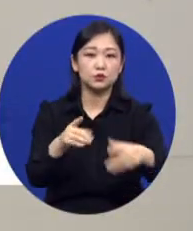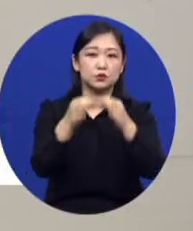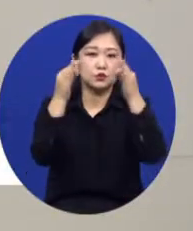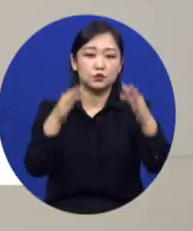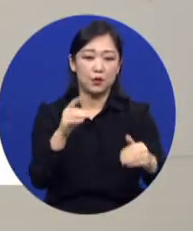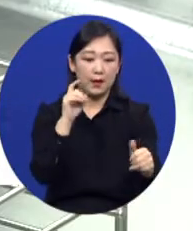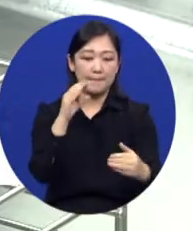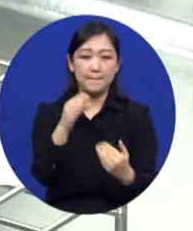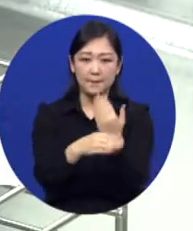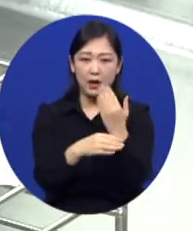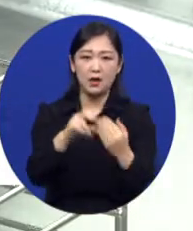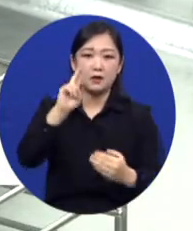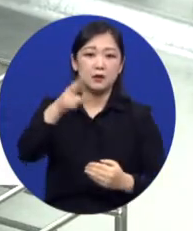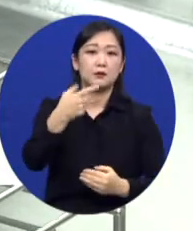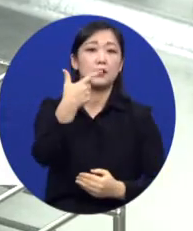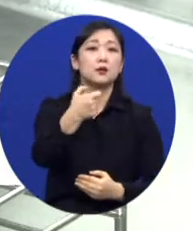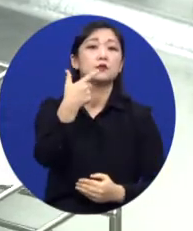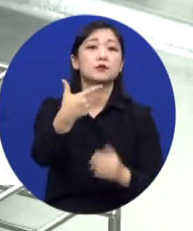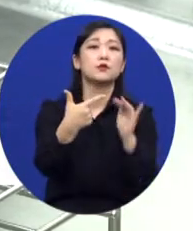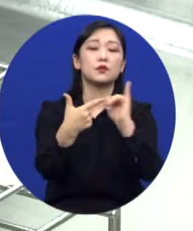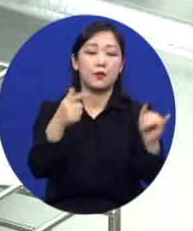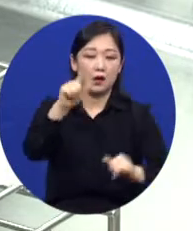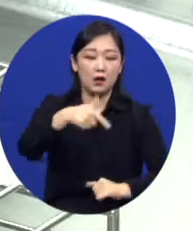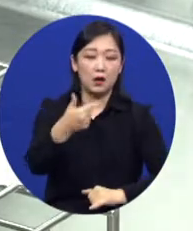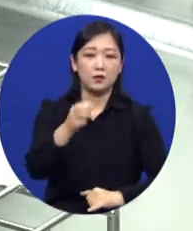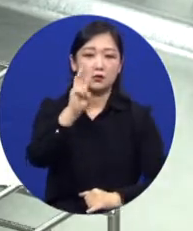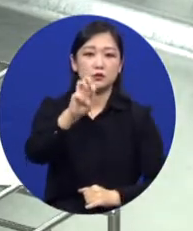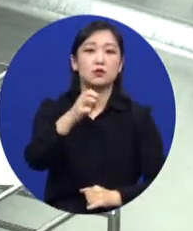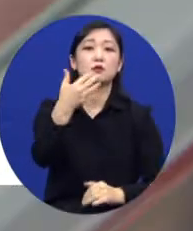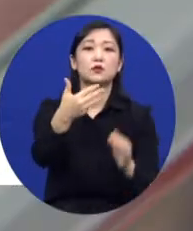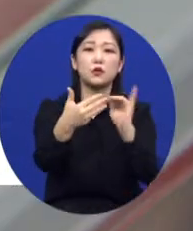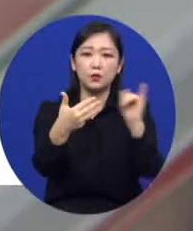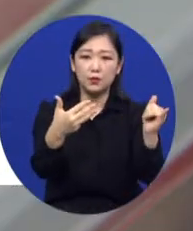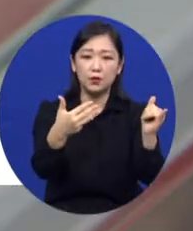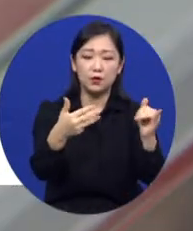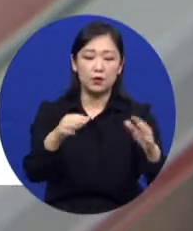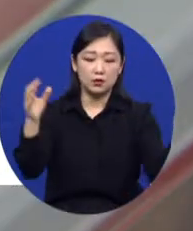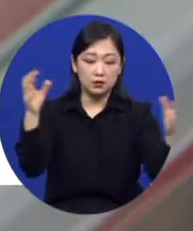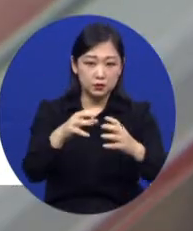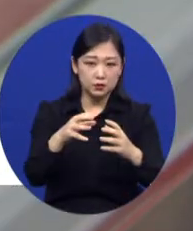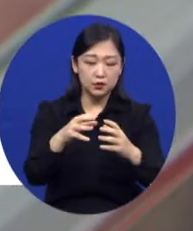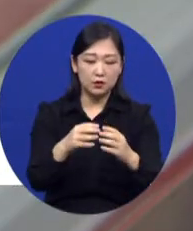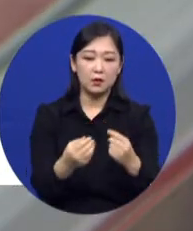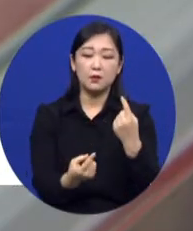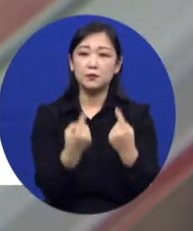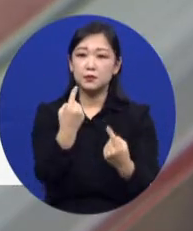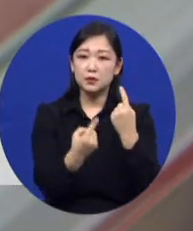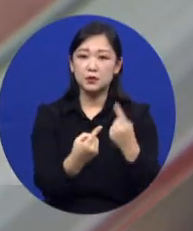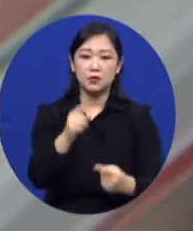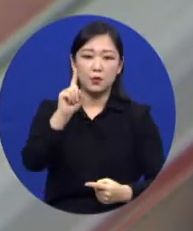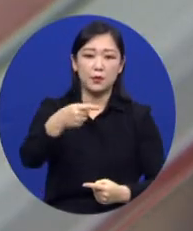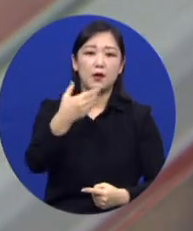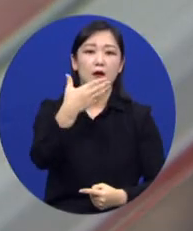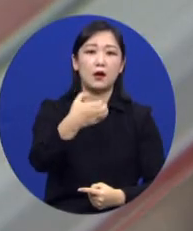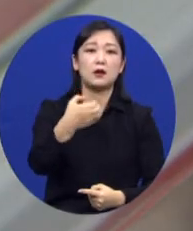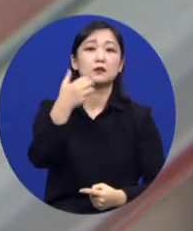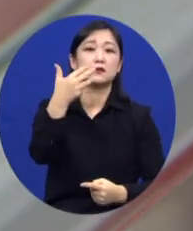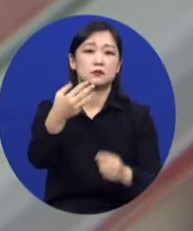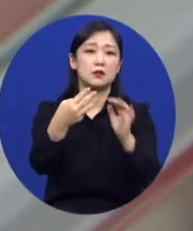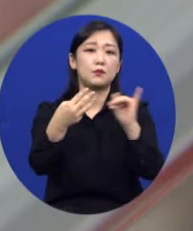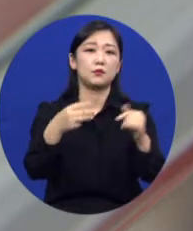확진 다는 200 66명 으로 하루 평균 38명 꼴인데 에 전체에 비해 배가 안 세 명의 늘었습니다